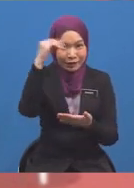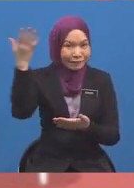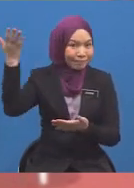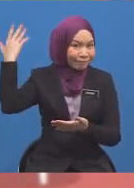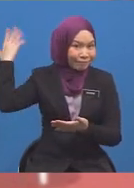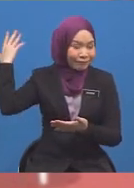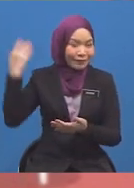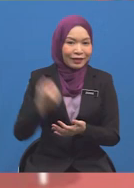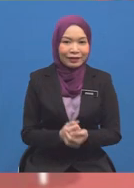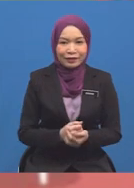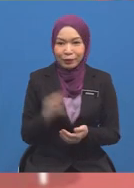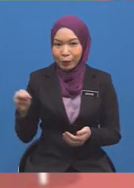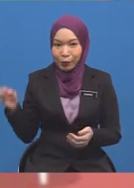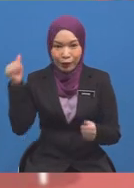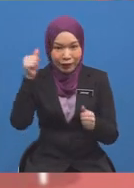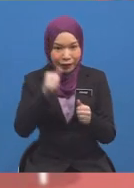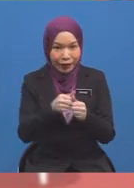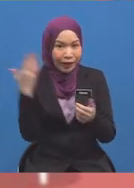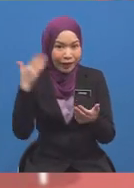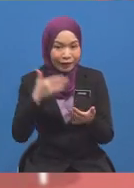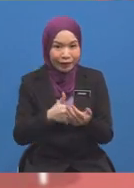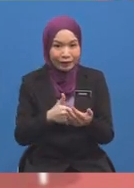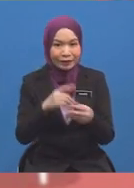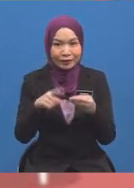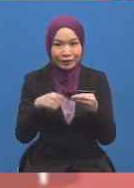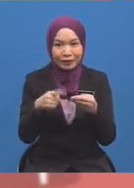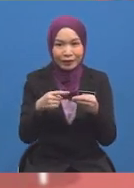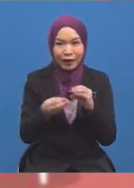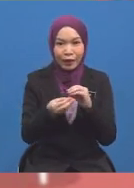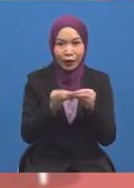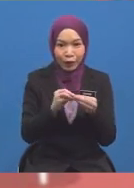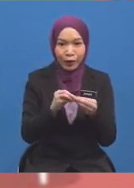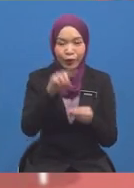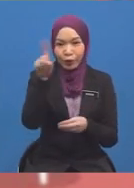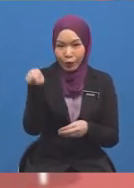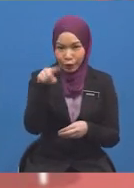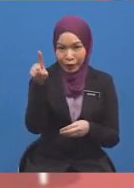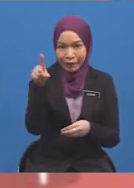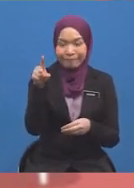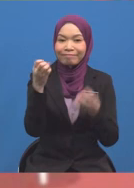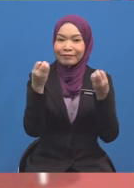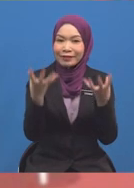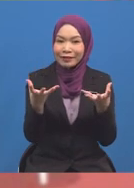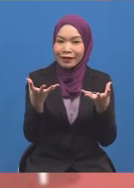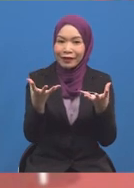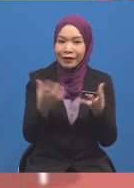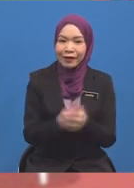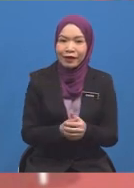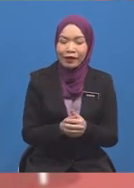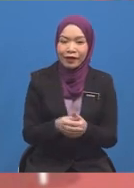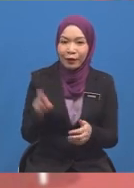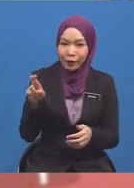murid-murid ingat lagi tak tentang nunggu bulat pecahan wajah pecahan tak